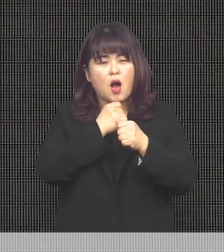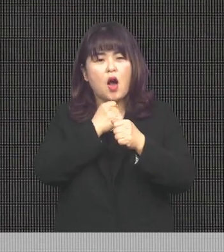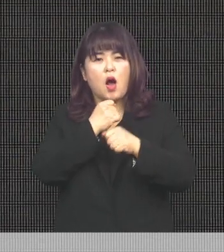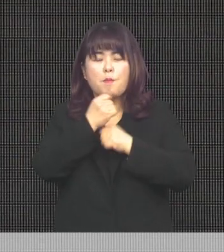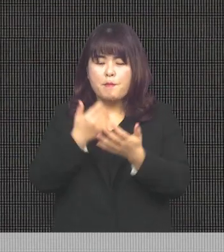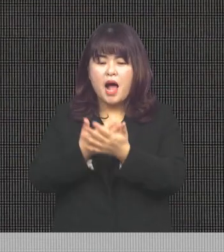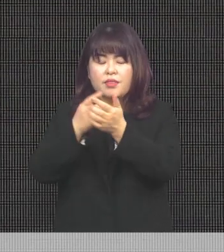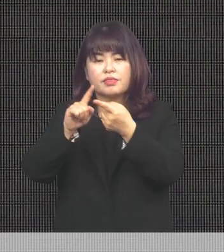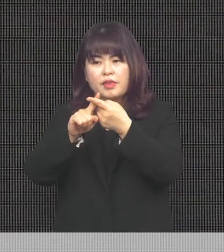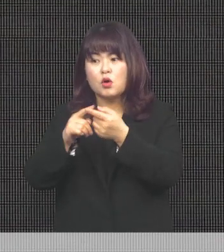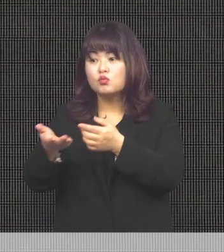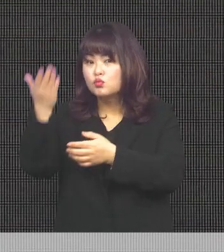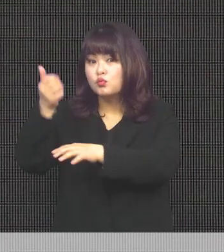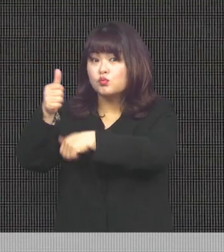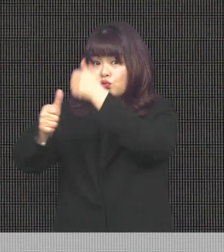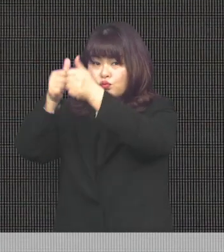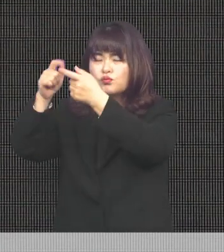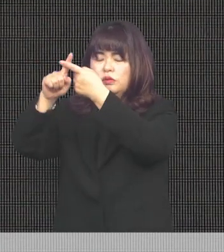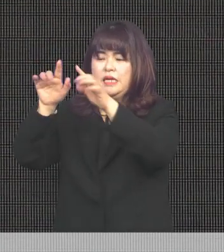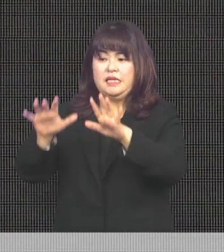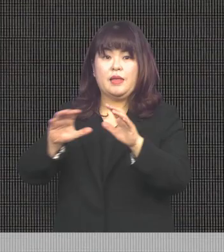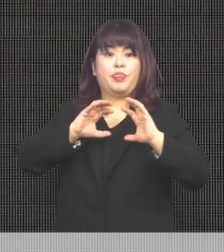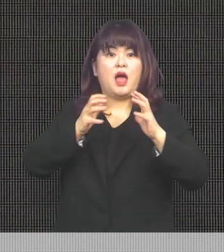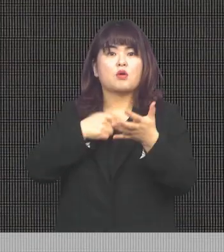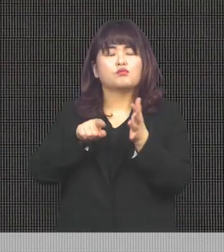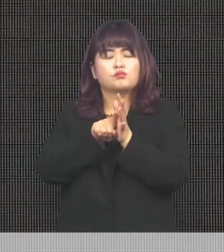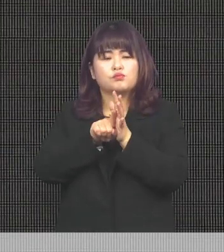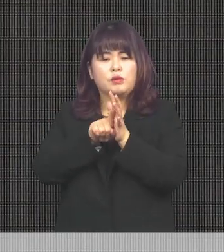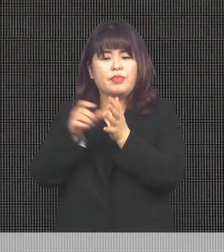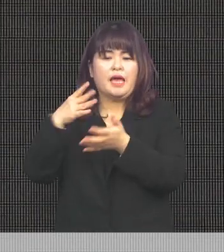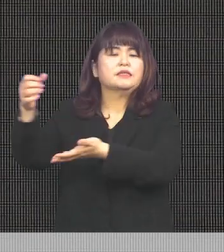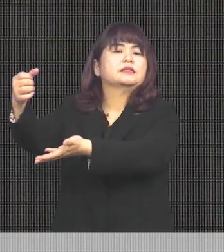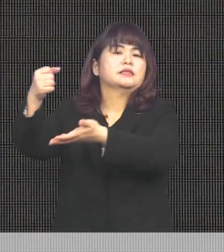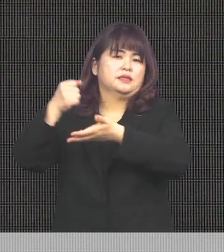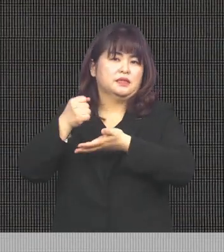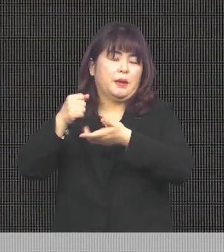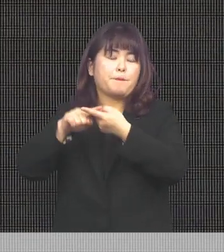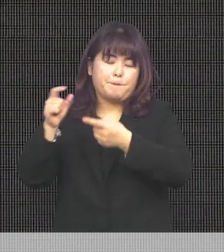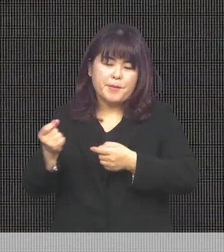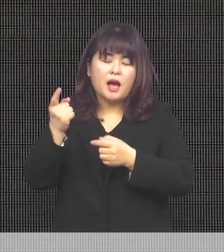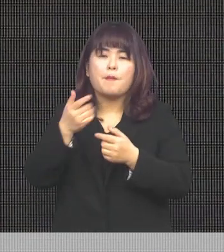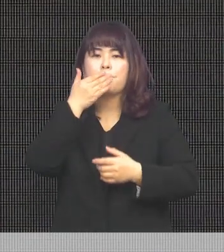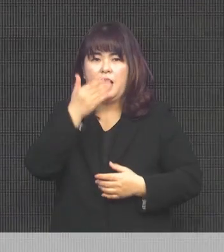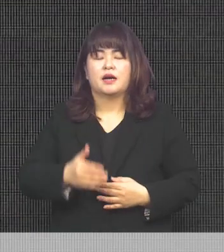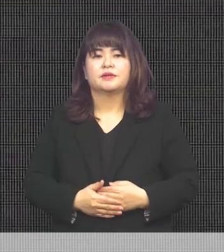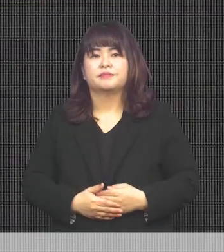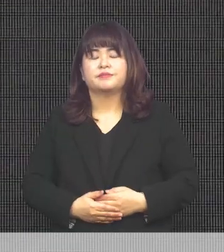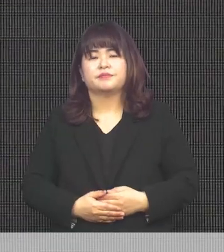바로 우리 선열들이 이 나라를 되찾아 주셨기 때문에 가능했던